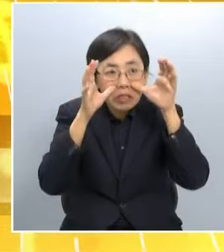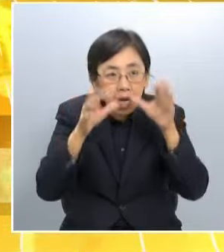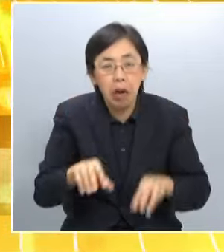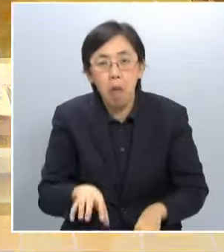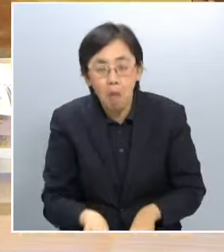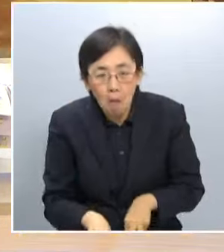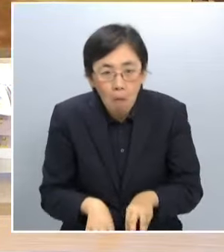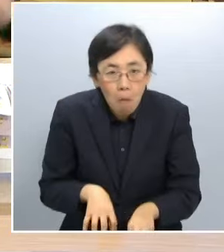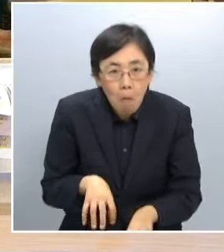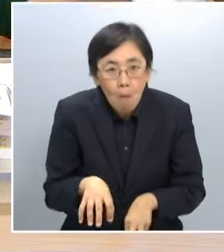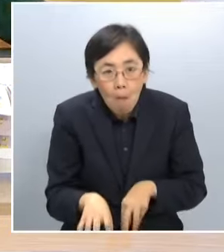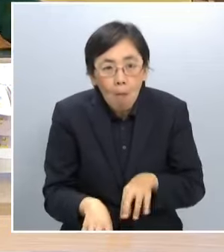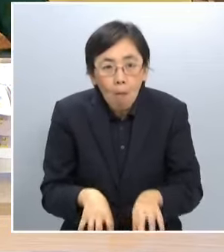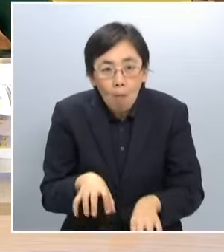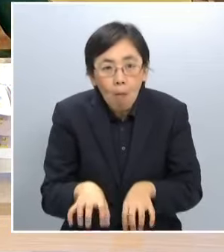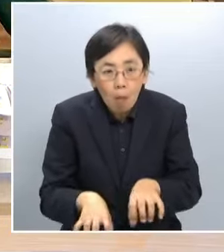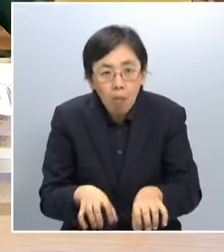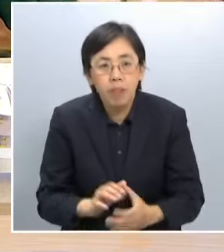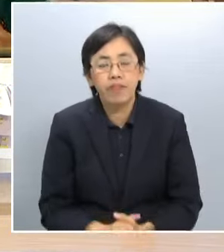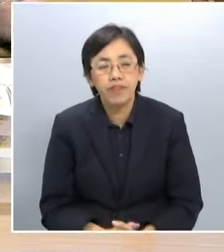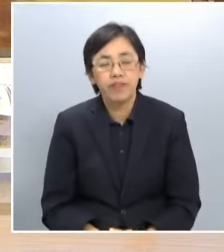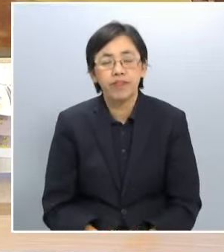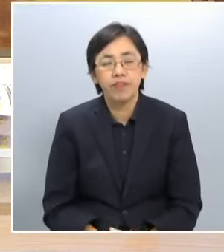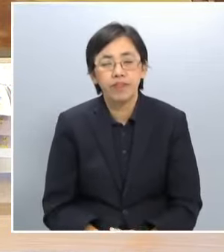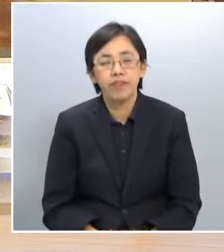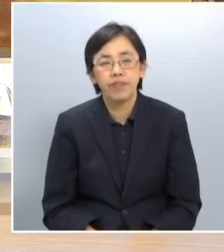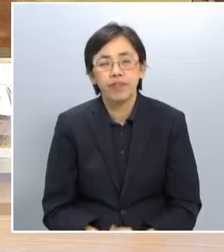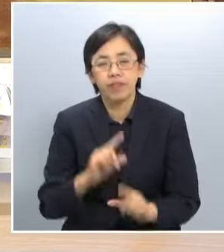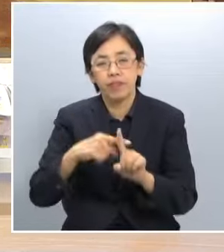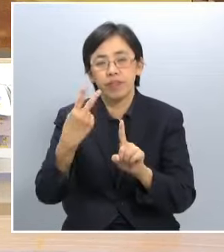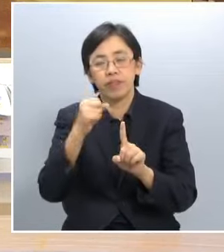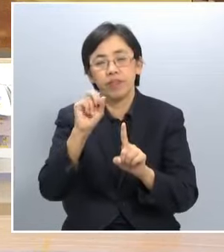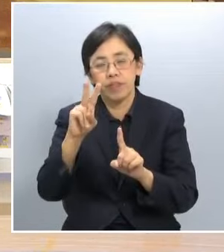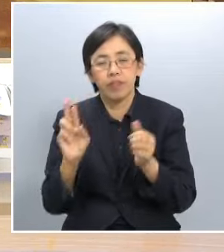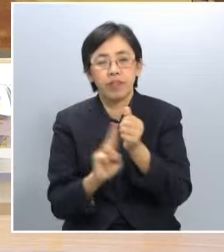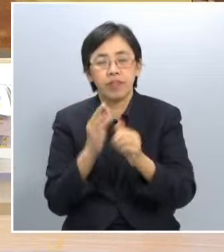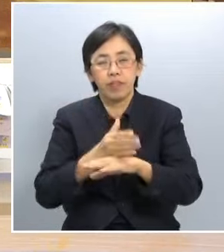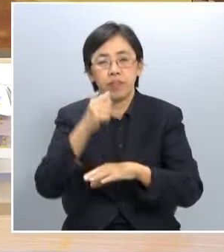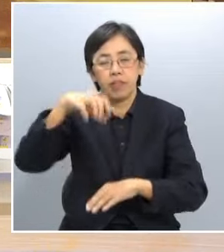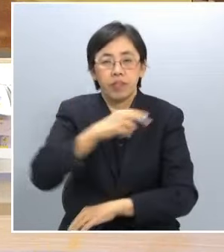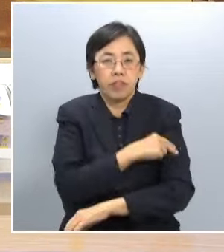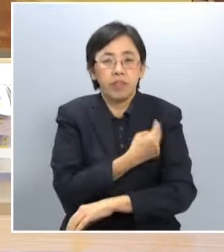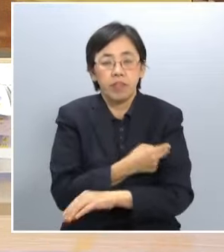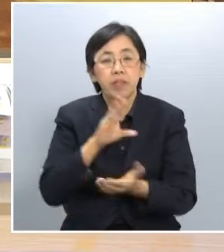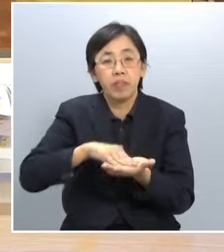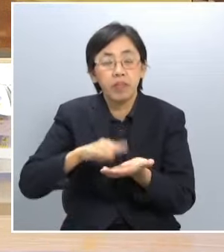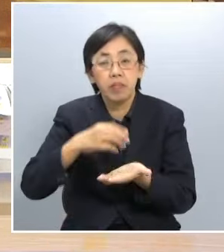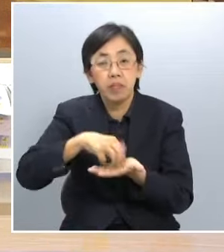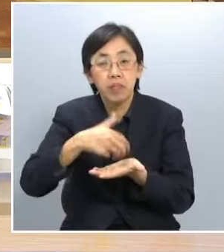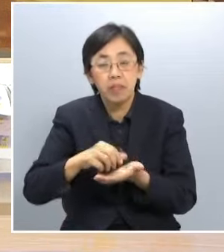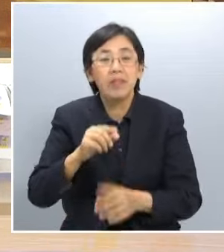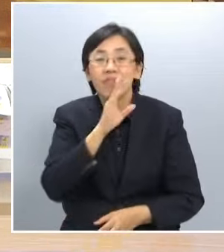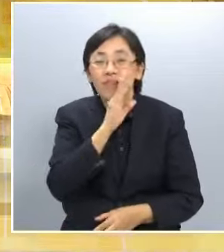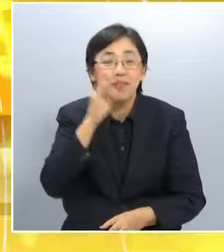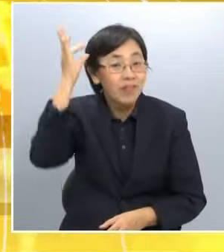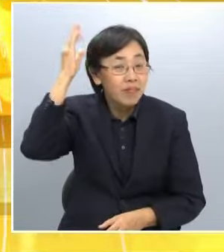อ้ากรณีเมื่อ 12กุมภาพันธ์ที่ผ่านมารอพิธีกรมการแพทย์เปิดเผยข้อมูลบอกว่าการย้อมสี